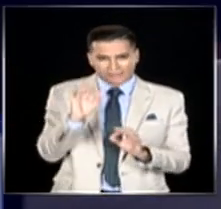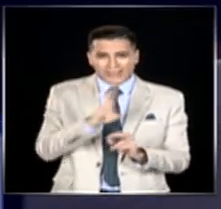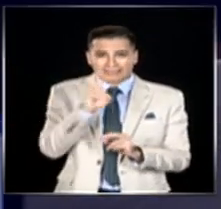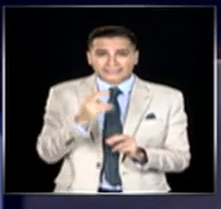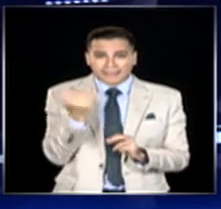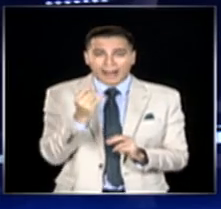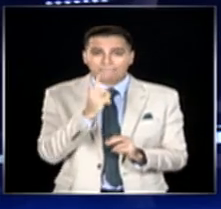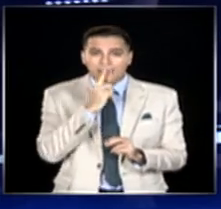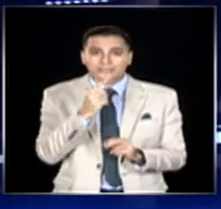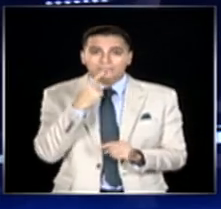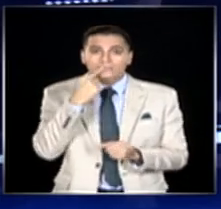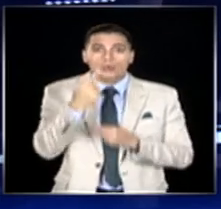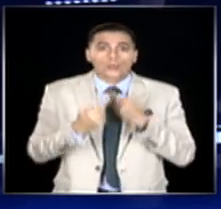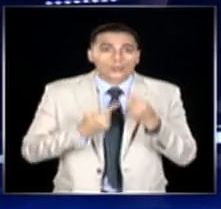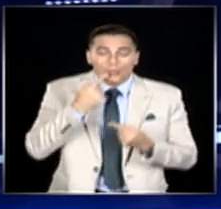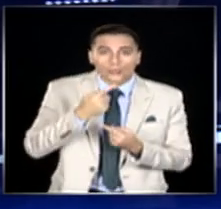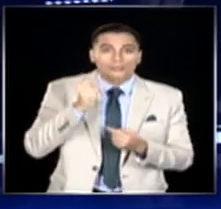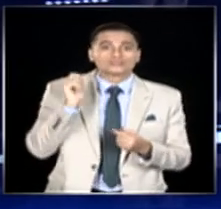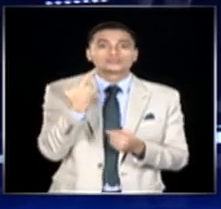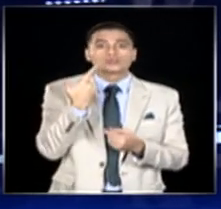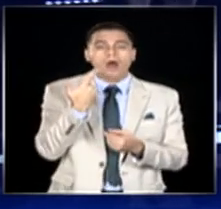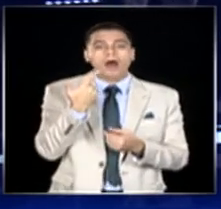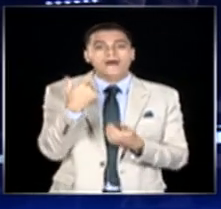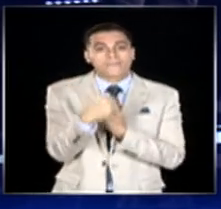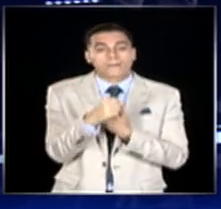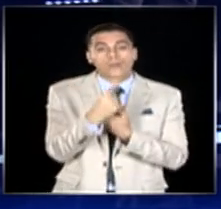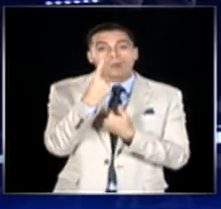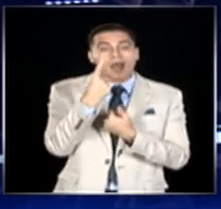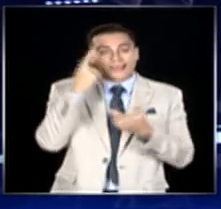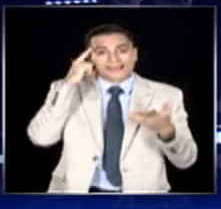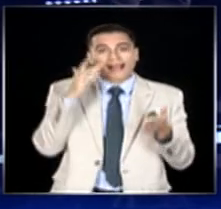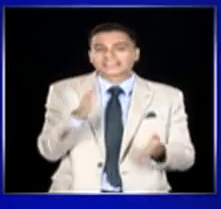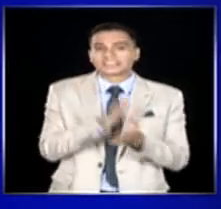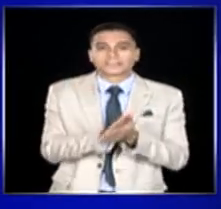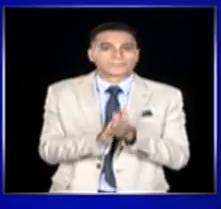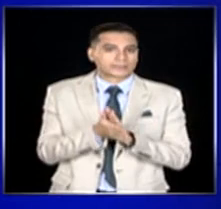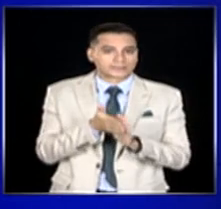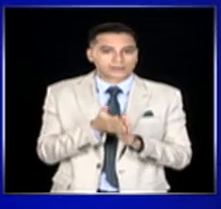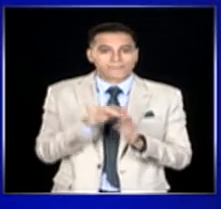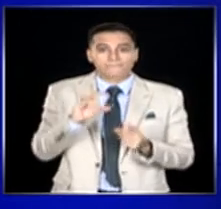سهلة ولكن مشكلتها في التركيز. بسرعة نطمن على منار.